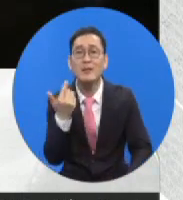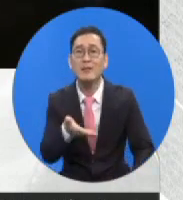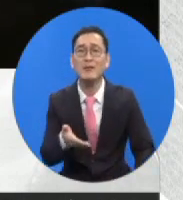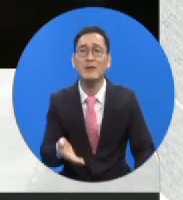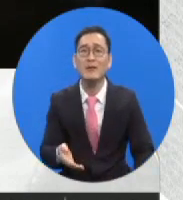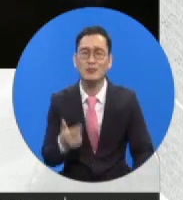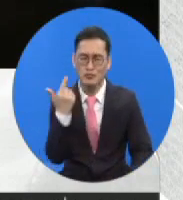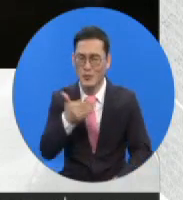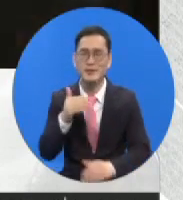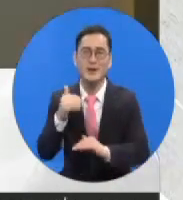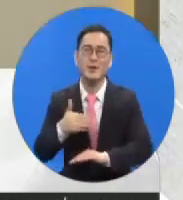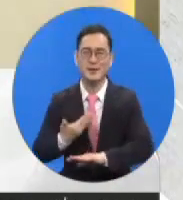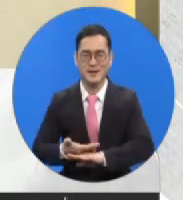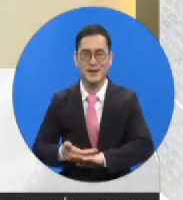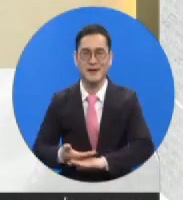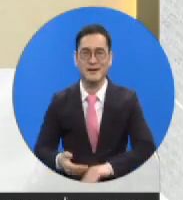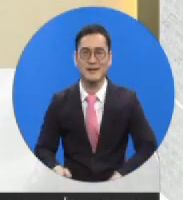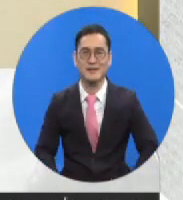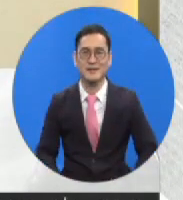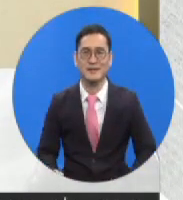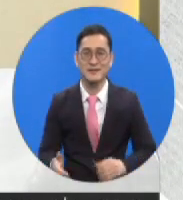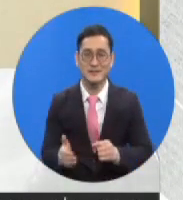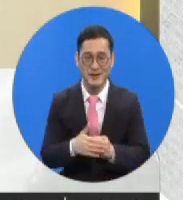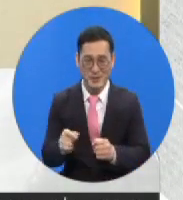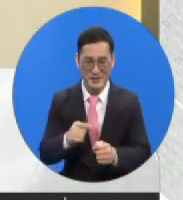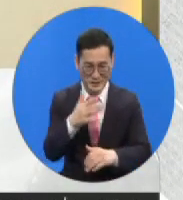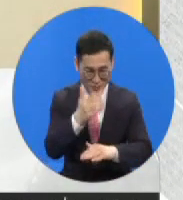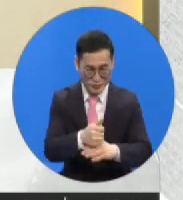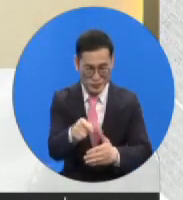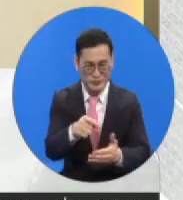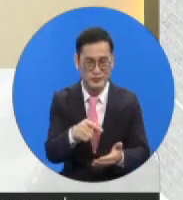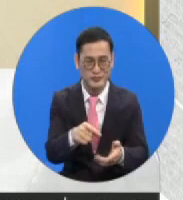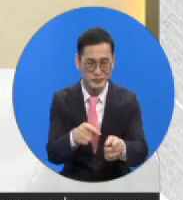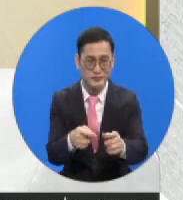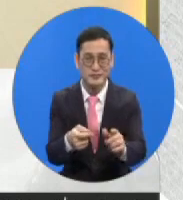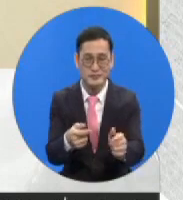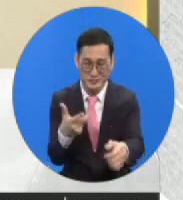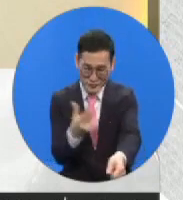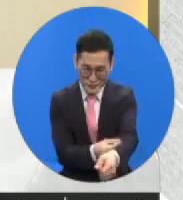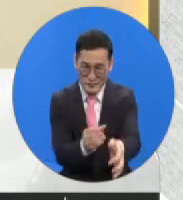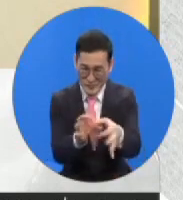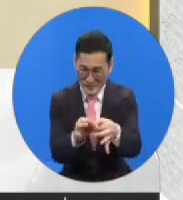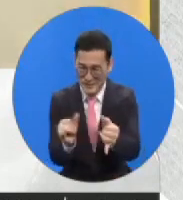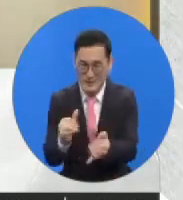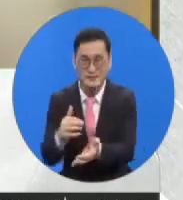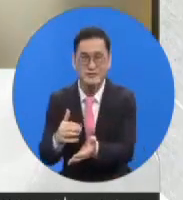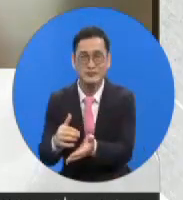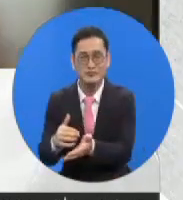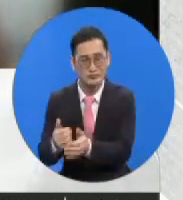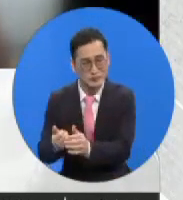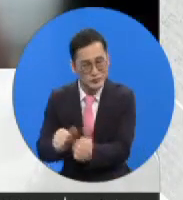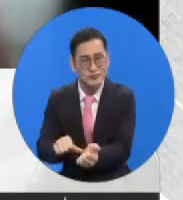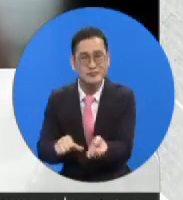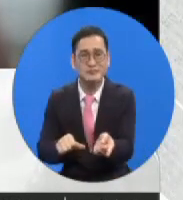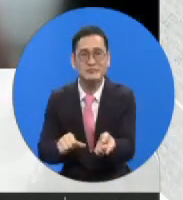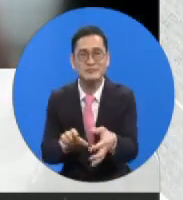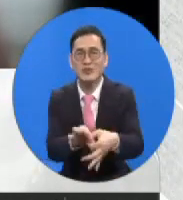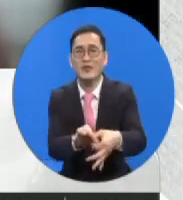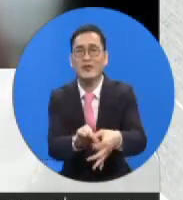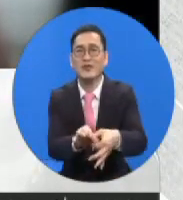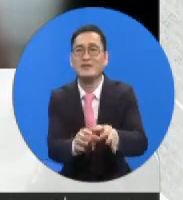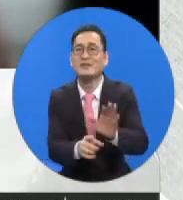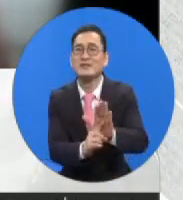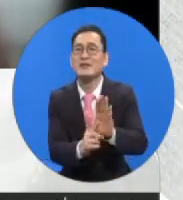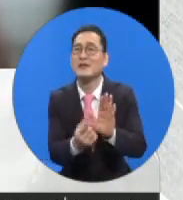있거나 뭐 이유 때문에 했다 그렇게는 안 보고 또 고령층에 대해서도 그 두 말도 다 맞는 말이에요. 고령층이 백신